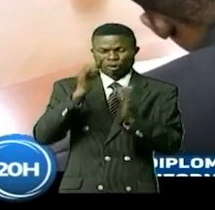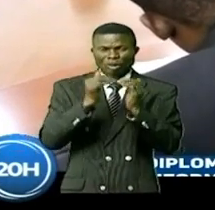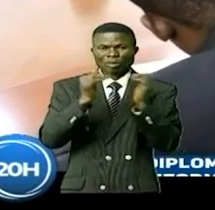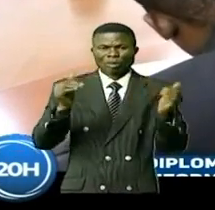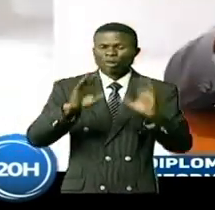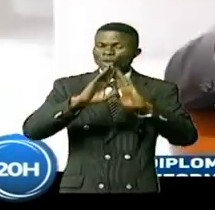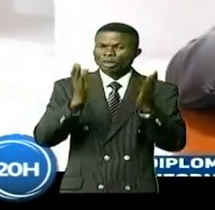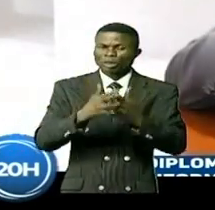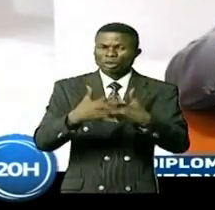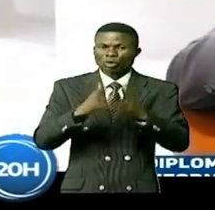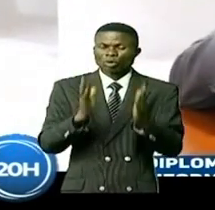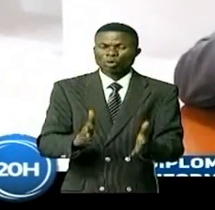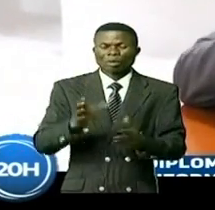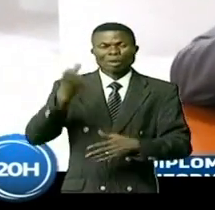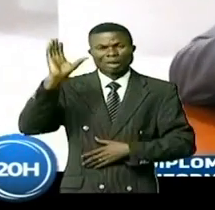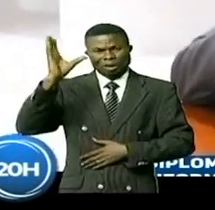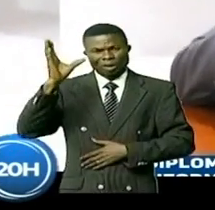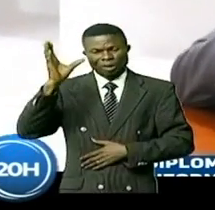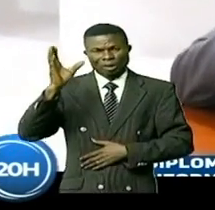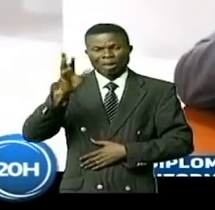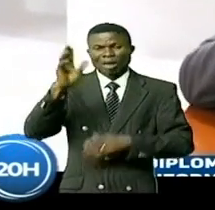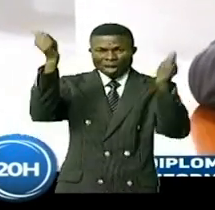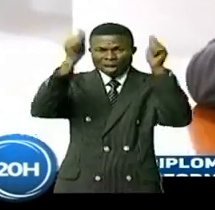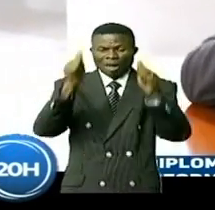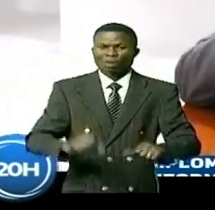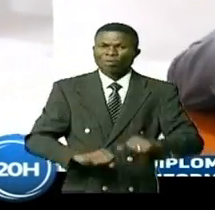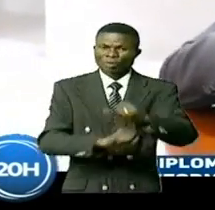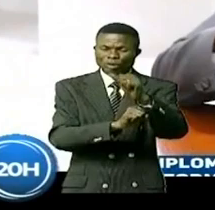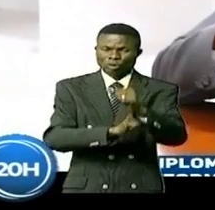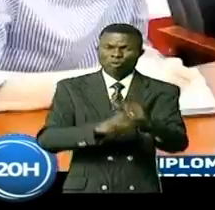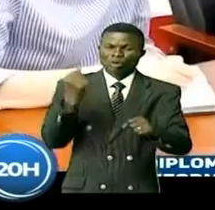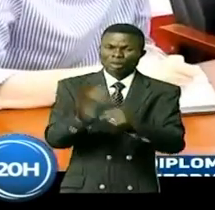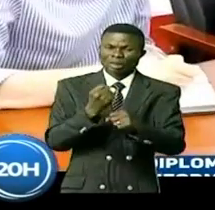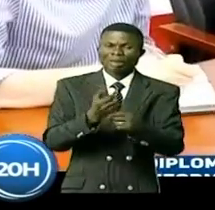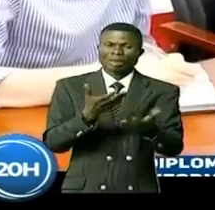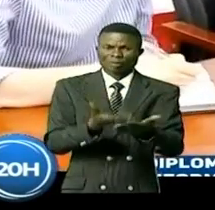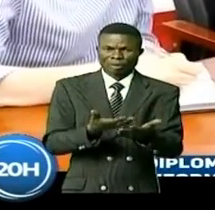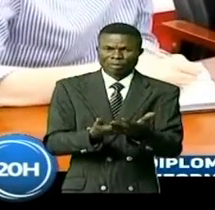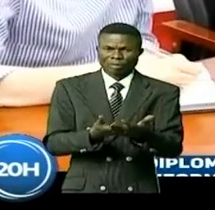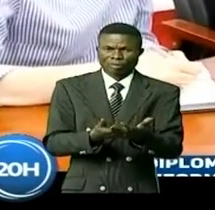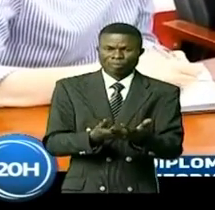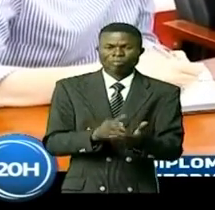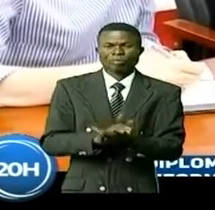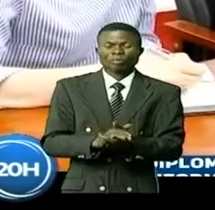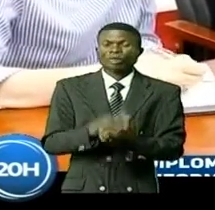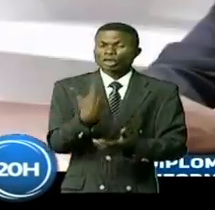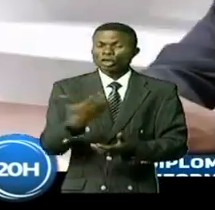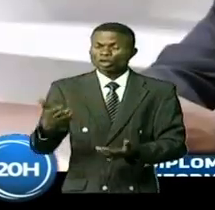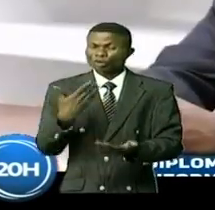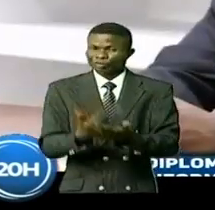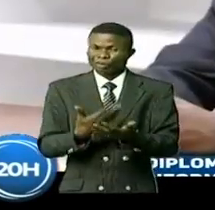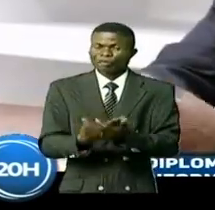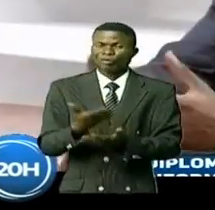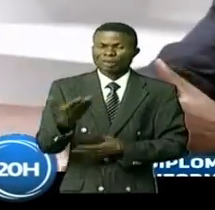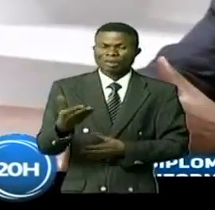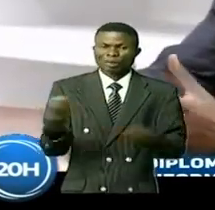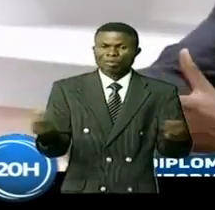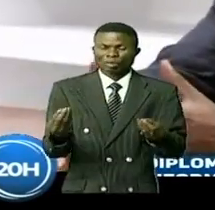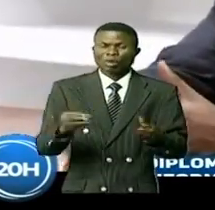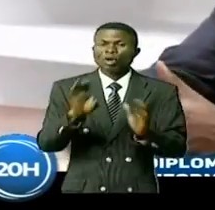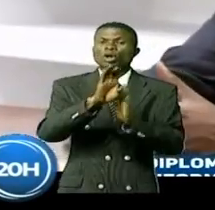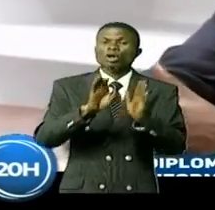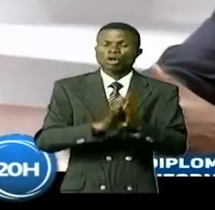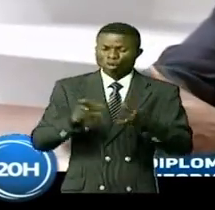les partenaires traditionnels de l'Afrique soutiennent ce processus. Il y a quelques exigences. Exigences dans le sens de conditions